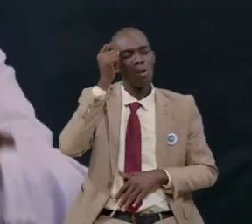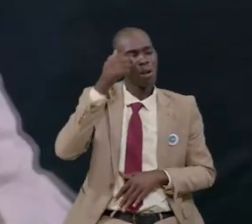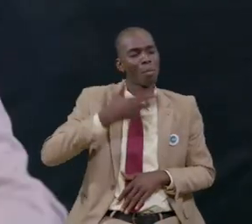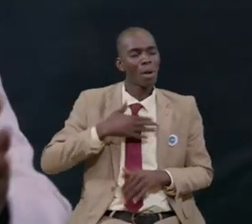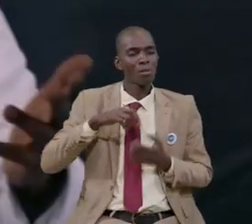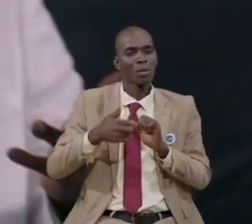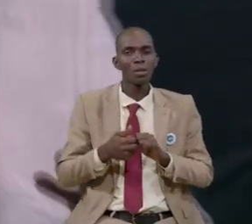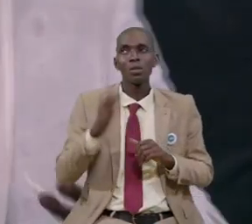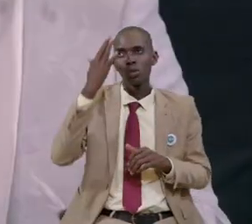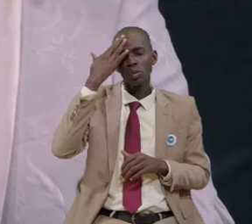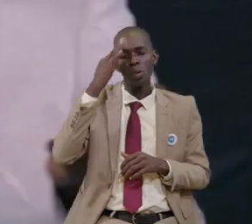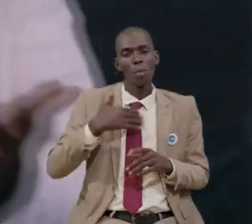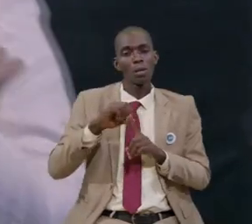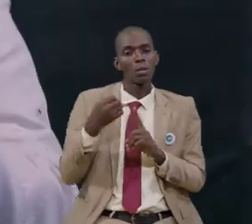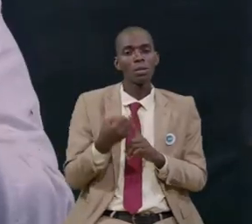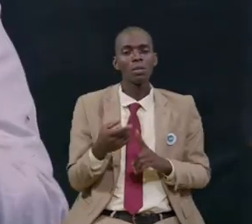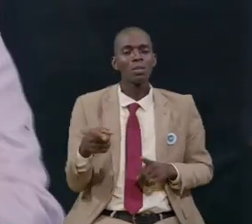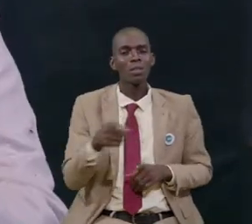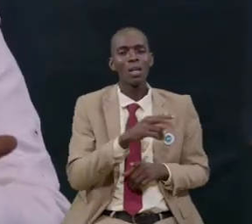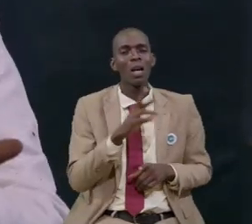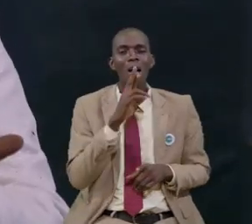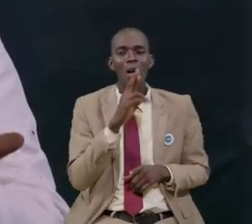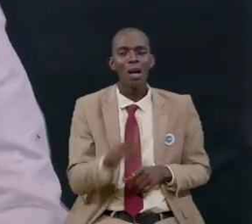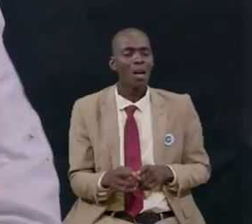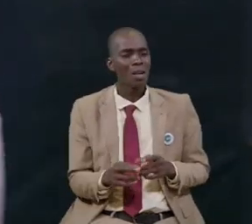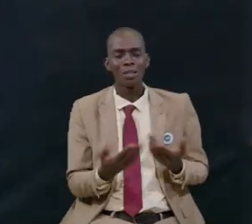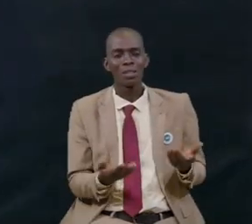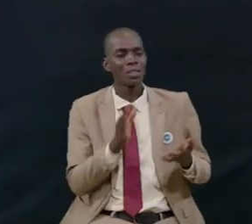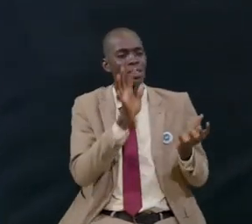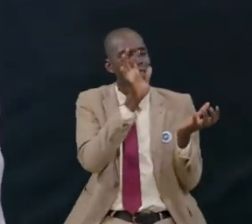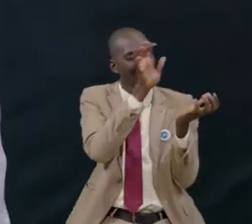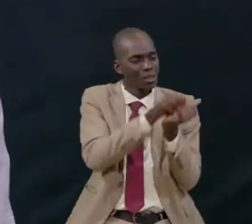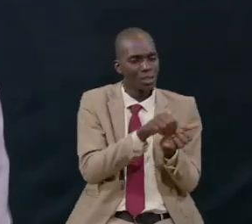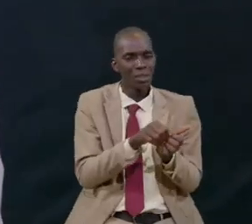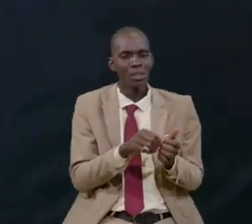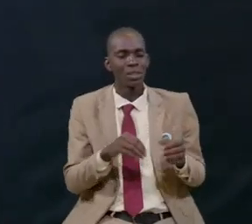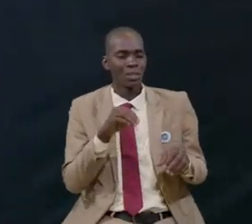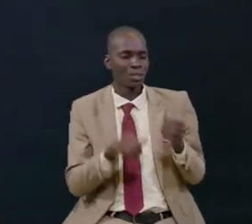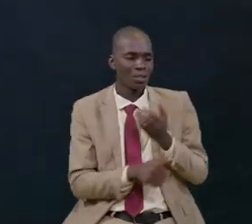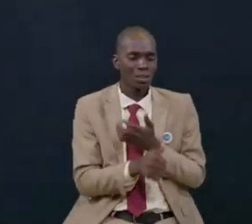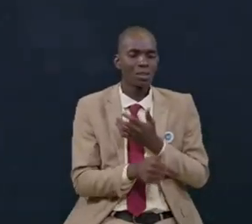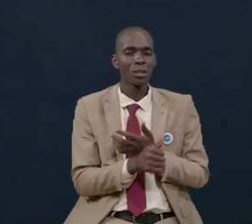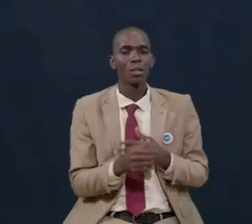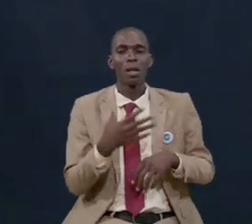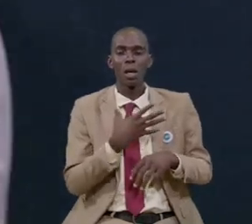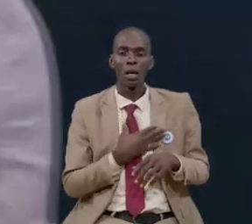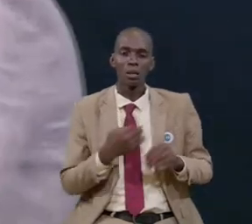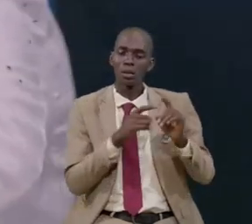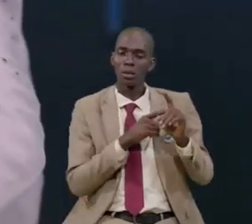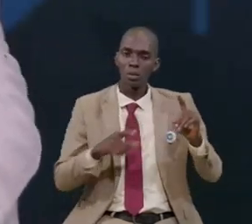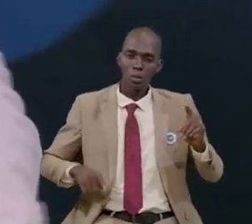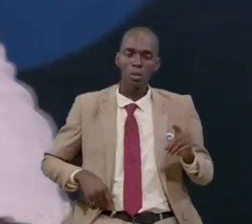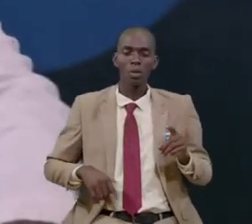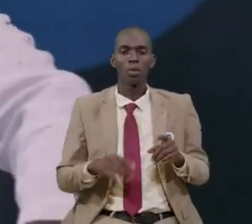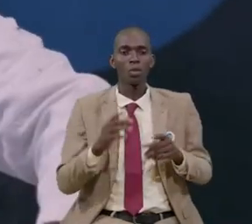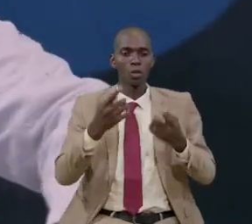Alors, la personne, tu étais pris au piège. Maintenant, comme tu viens, il te délivre de la main de tes ennemis. Et